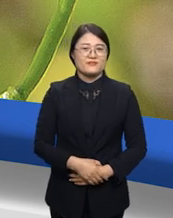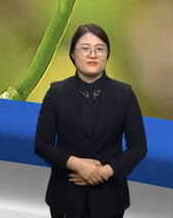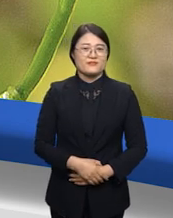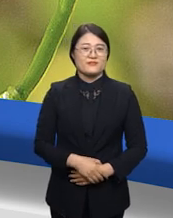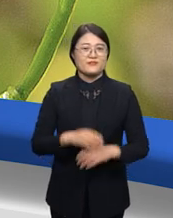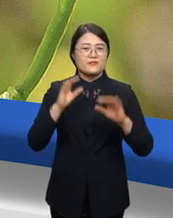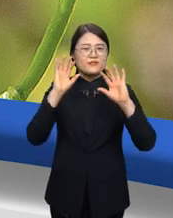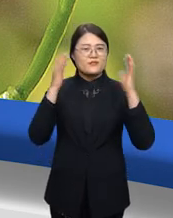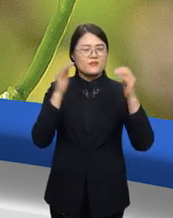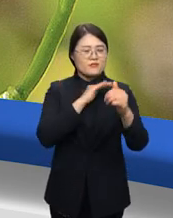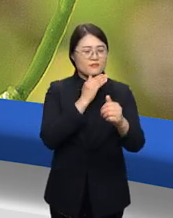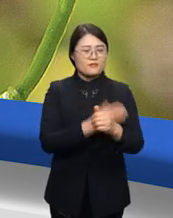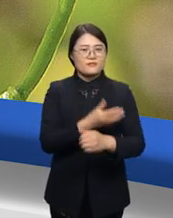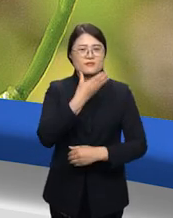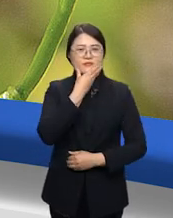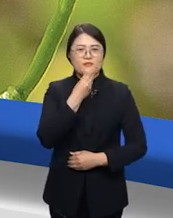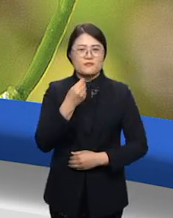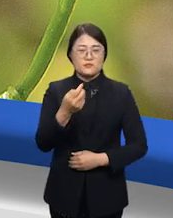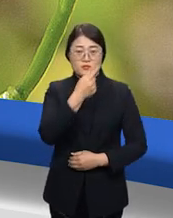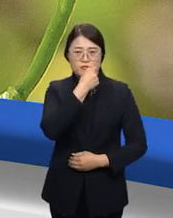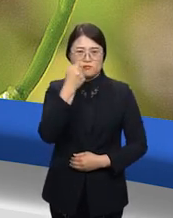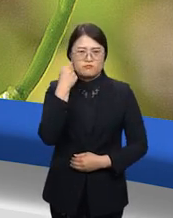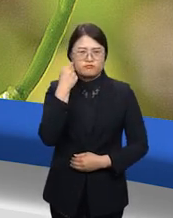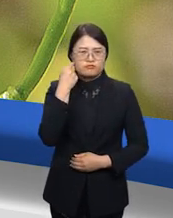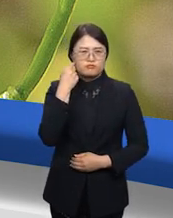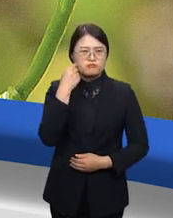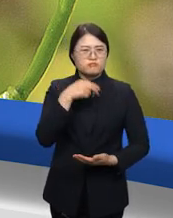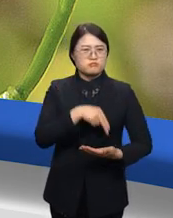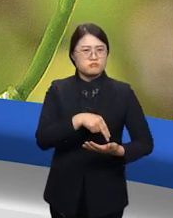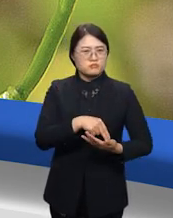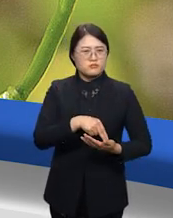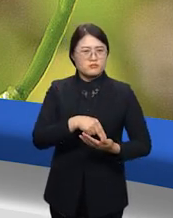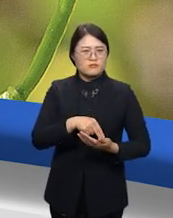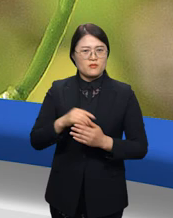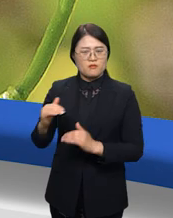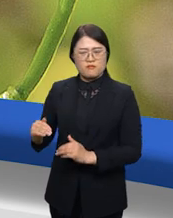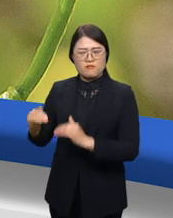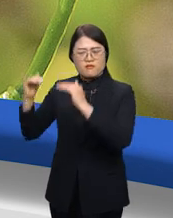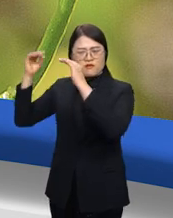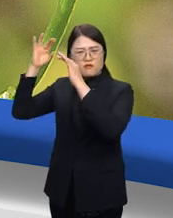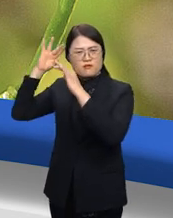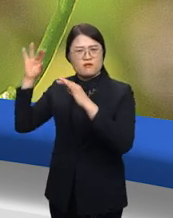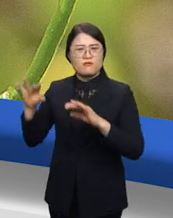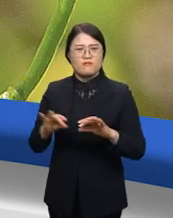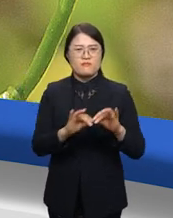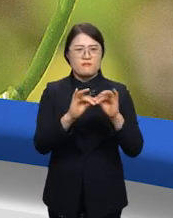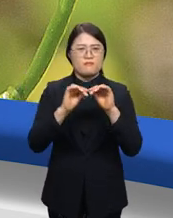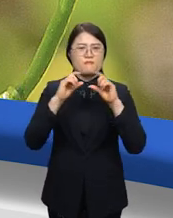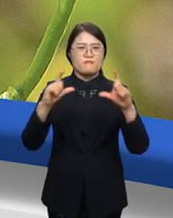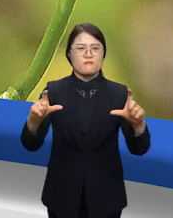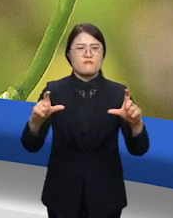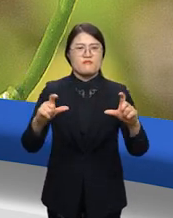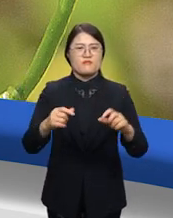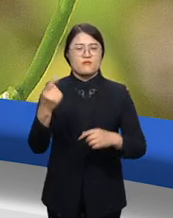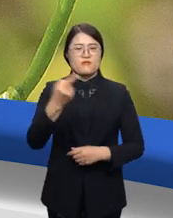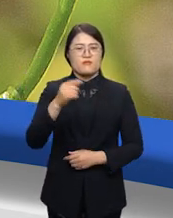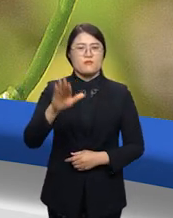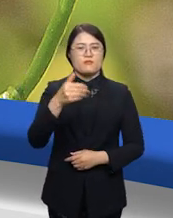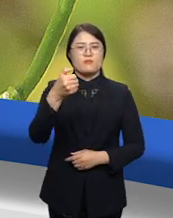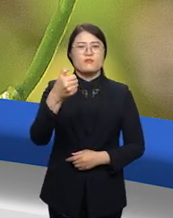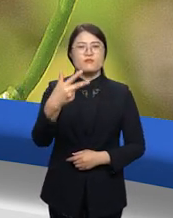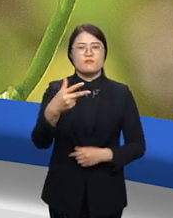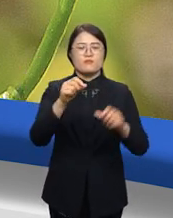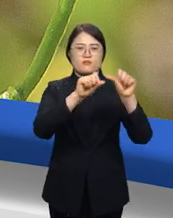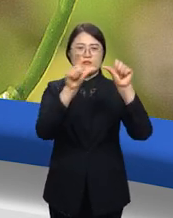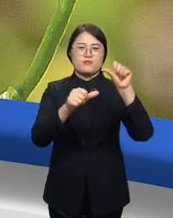있으신가요? 어린이의 권리와 복지를 보장해 줄 것을 어른들 전체가 서약한 헌장으로